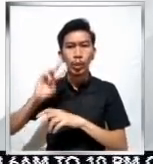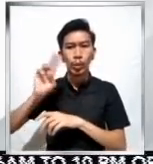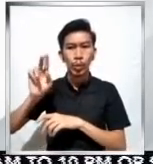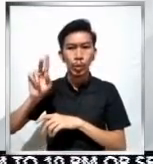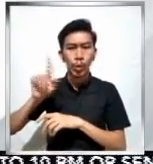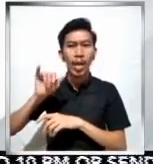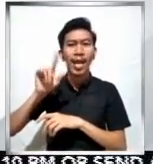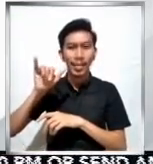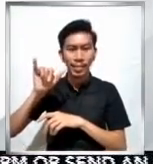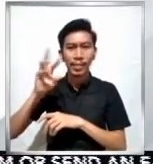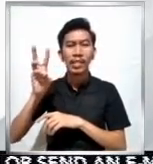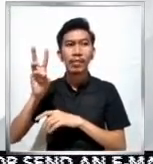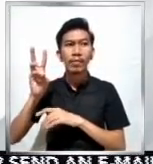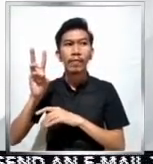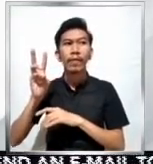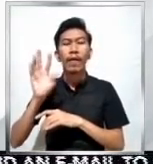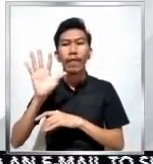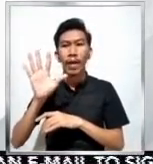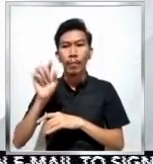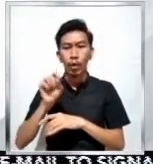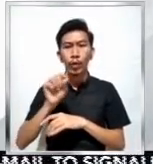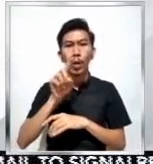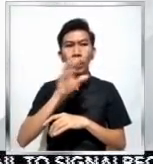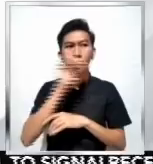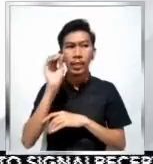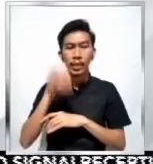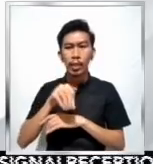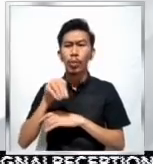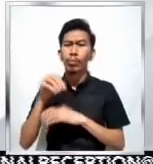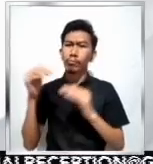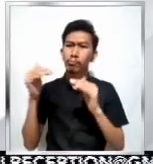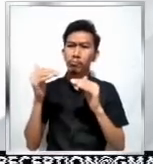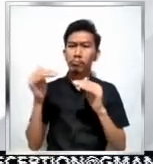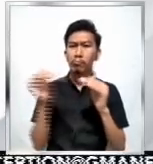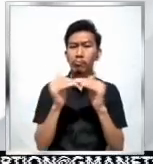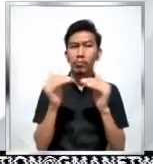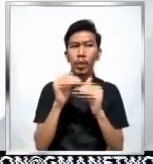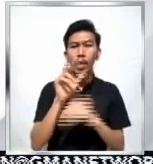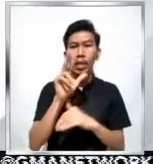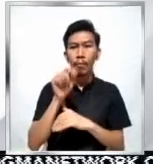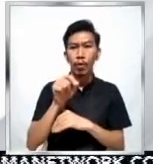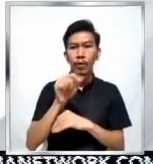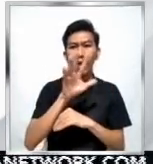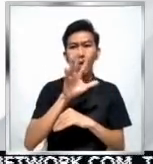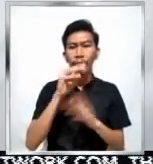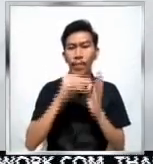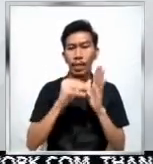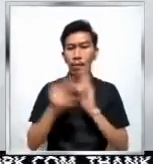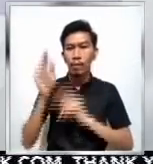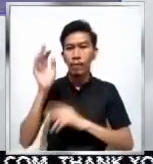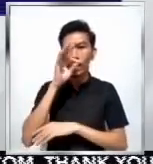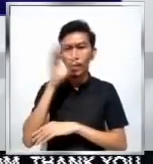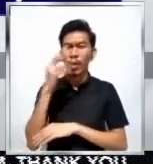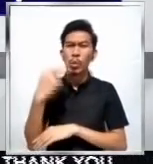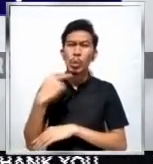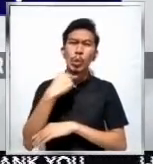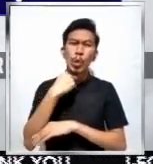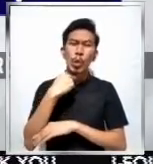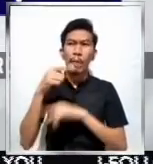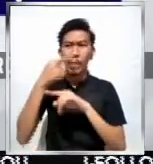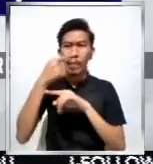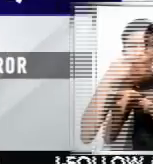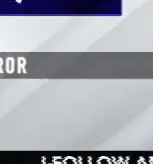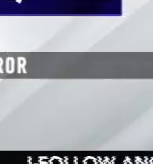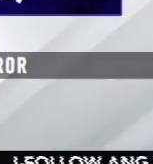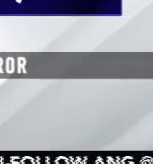ng populasyon ng Pilipinas, katumbas ng 3.5 milyon na Pinoy, ang stranded dahil sa iba't ibang quarantine guidelines. Pinakamarami sa mga stranded